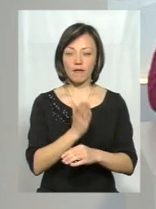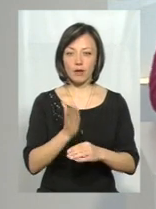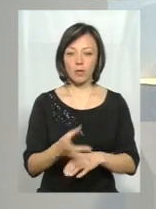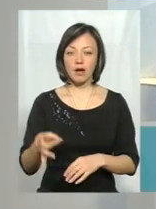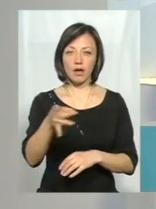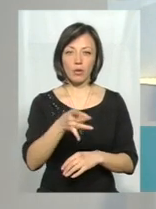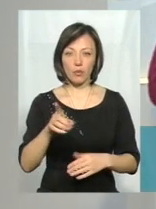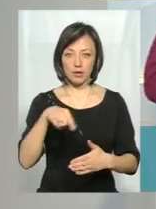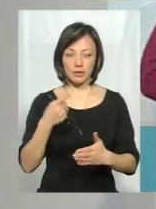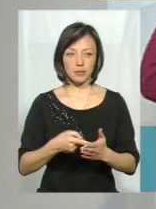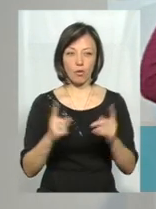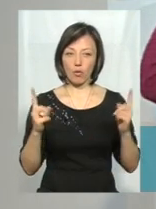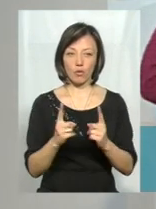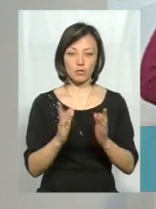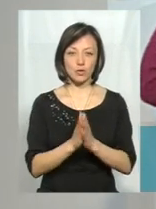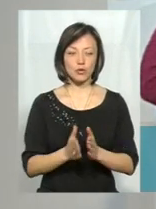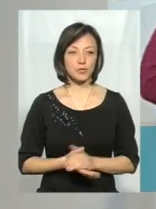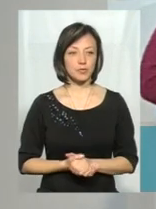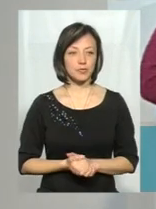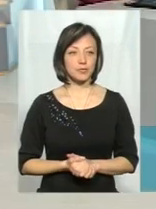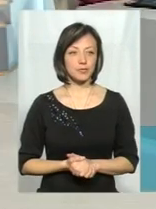в регіоні. Ну, дуже коротко попрошу.